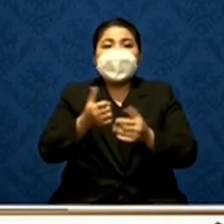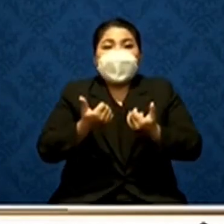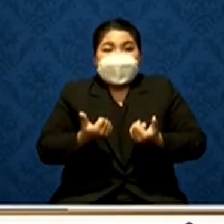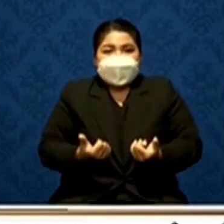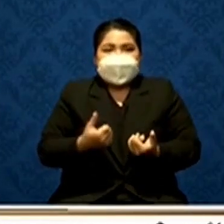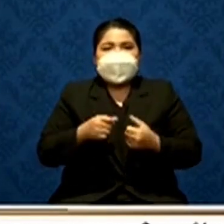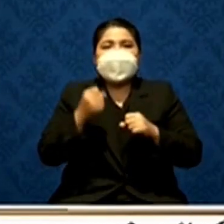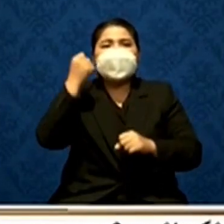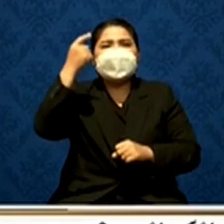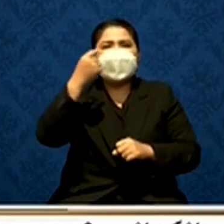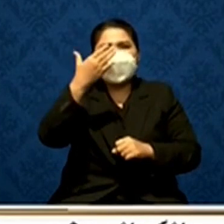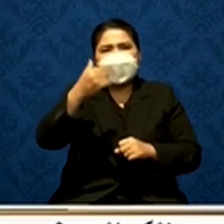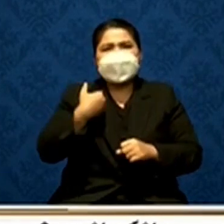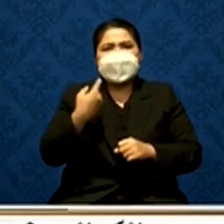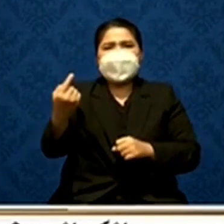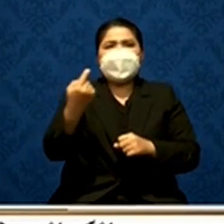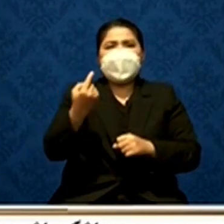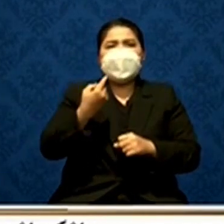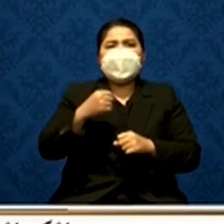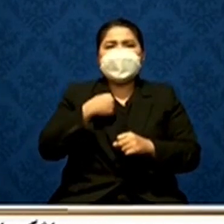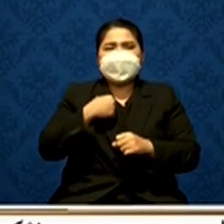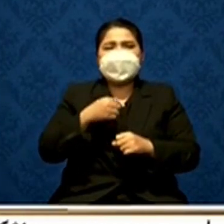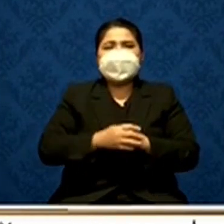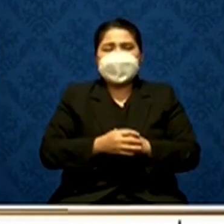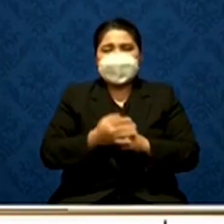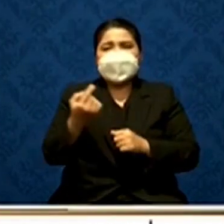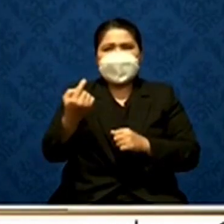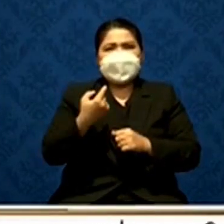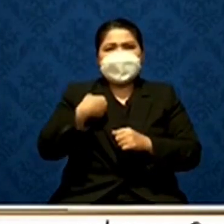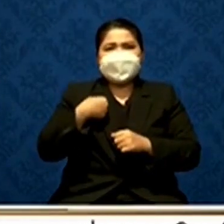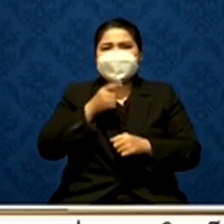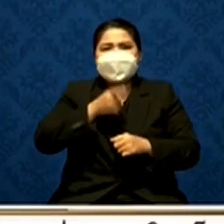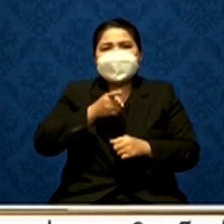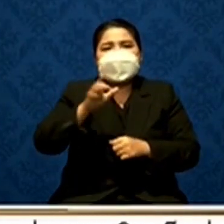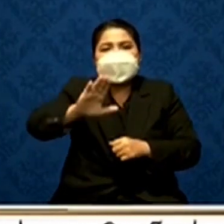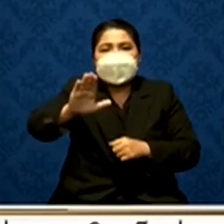วาข้อเกลหา ที่ทคิดนั้น ไม่เป็ความจริ